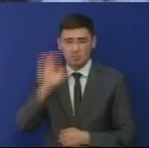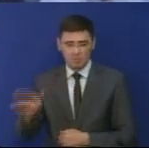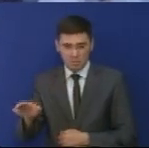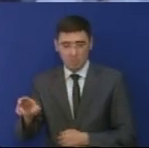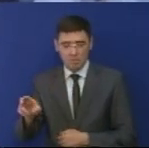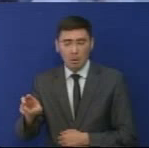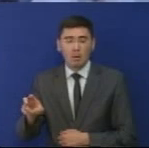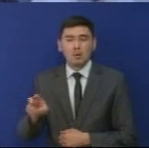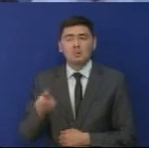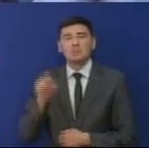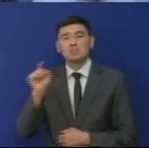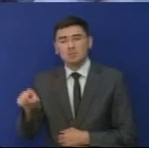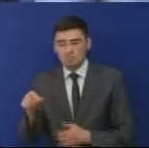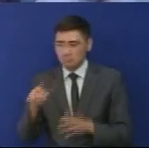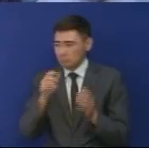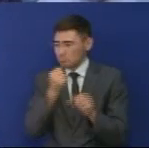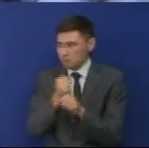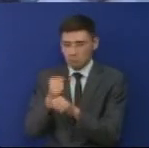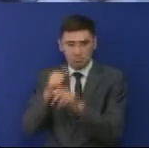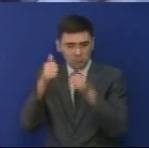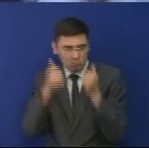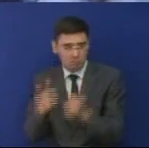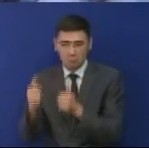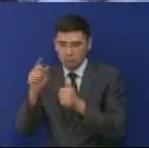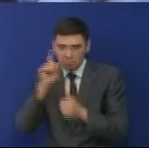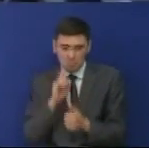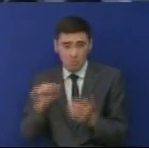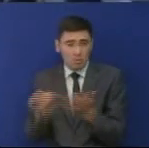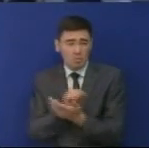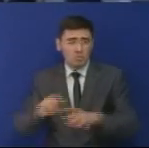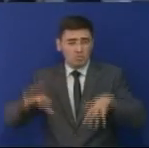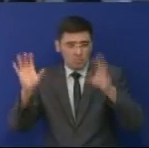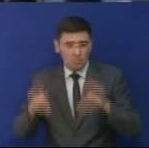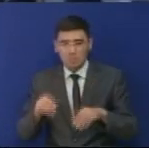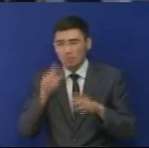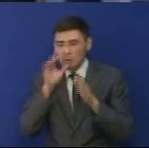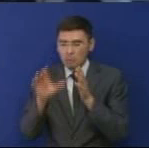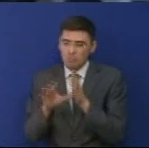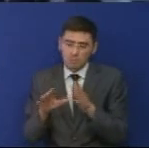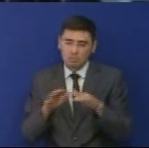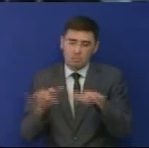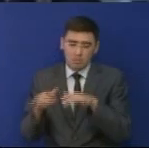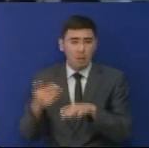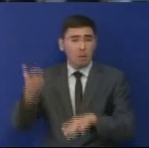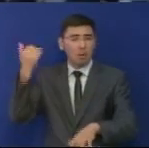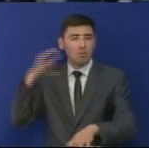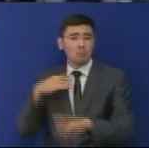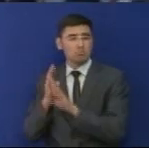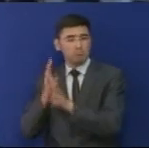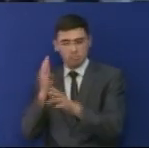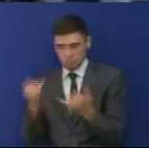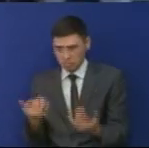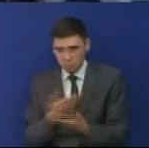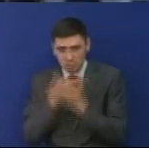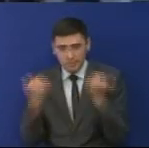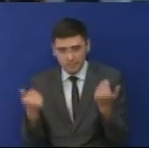Здесь в центре обслуживания работа налажена хорошо. Здесь все удобно. Все документы оформляются в электронной системе. Как раньше, нет длинных очередей. То